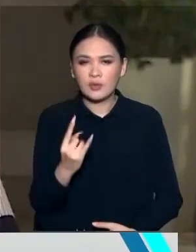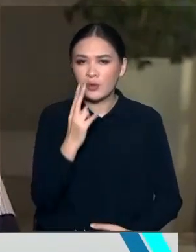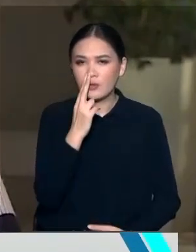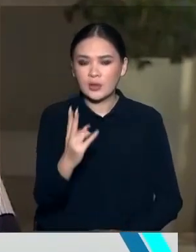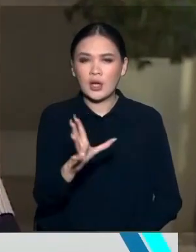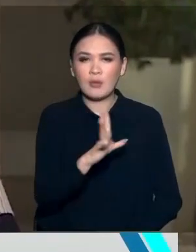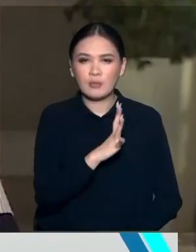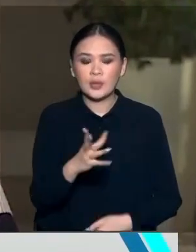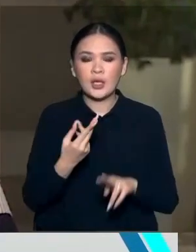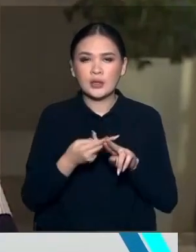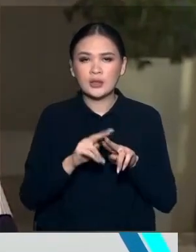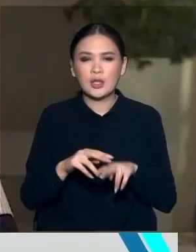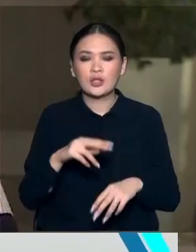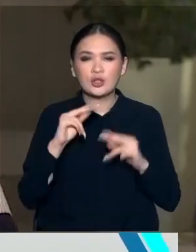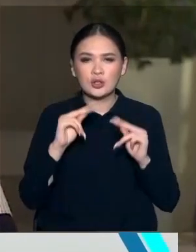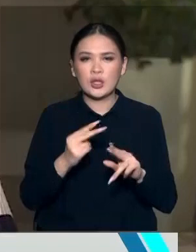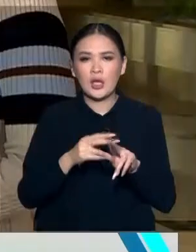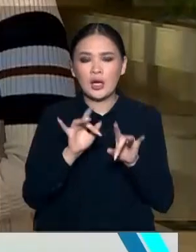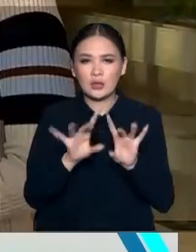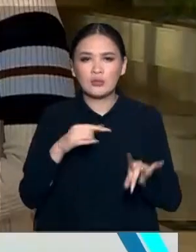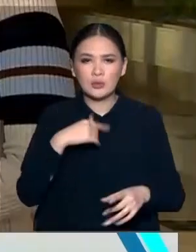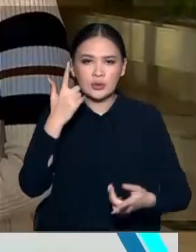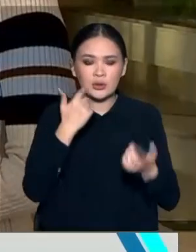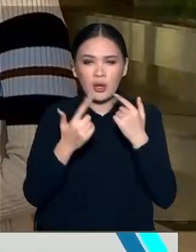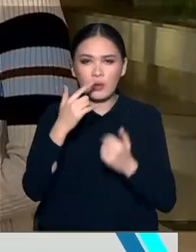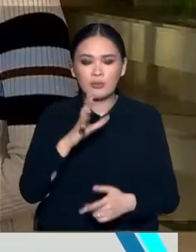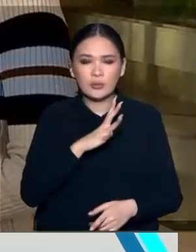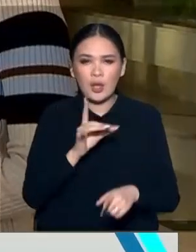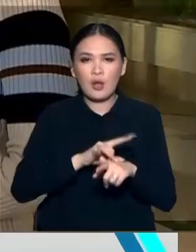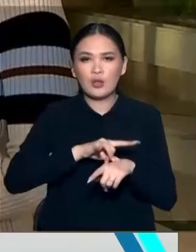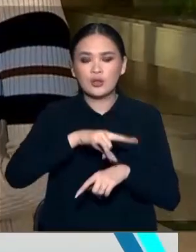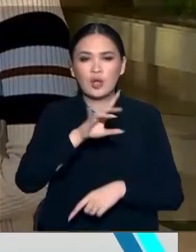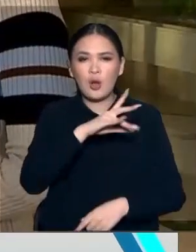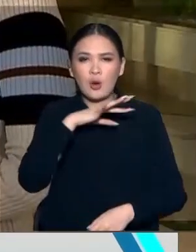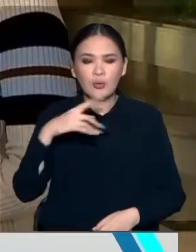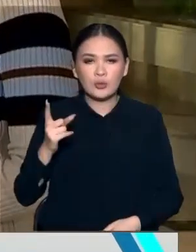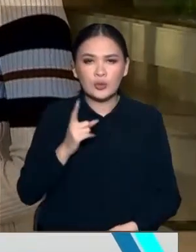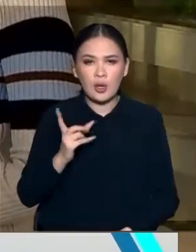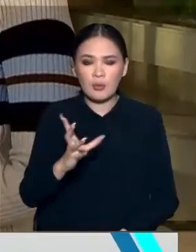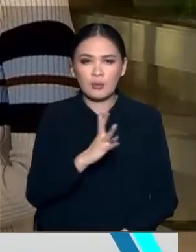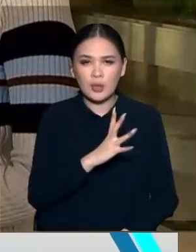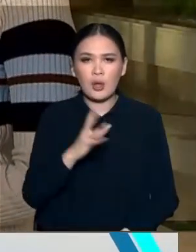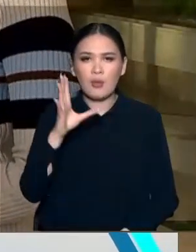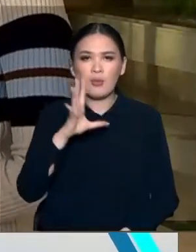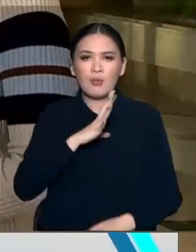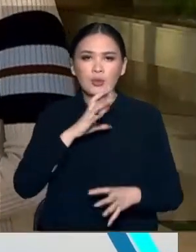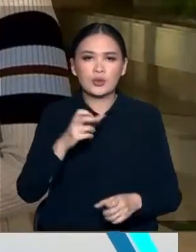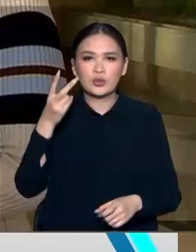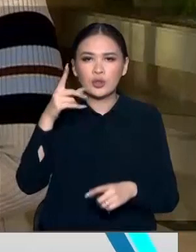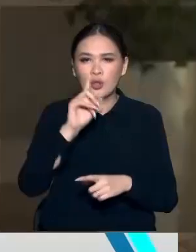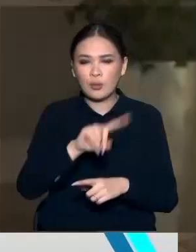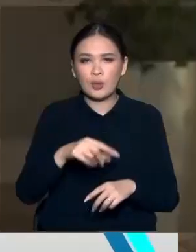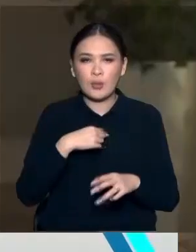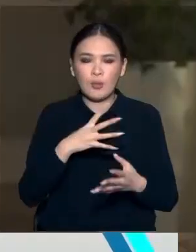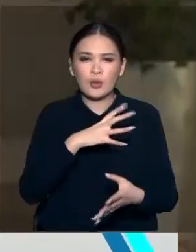болатынмын. Шыны керек, көзіме де жас алдым. Ұшақты көп күттік, және де келмей қалуы мүмкін бе, осы біз